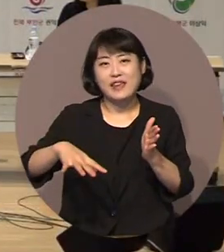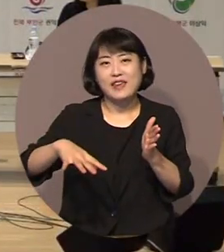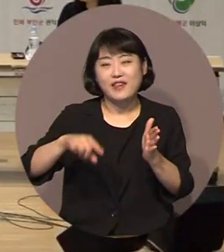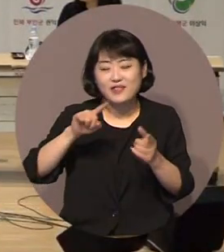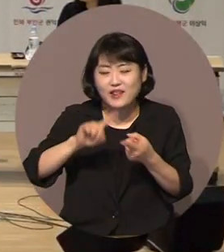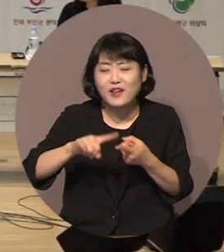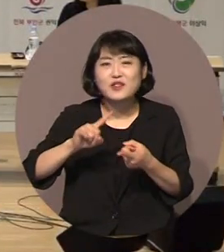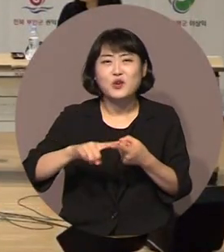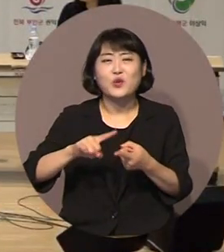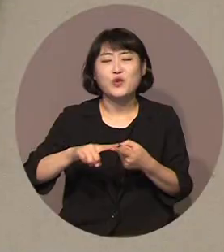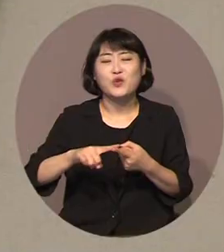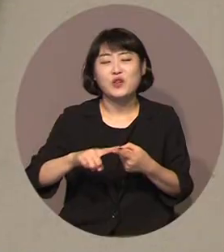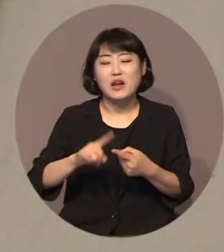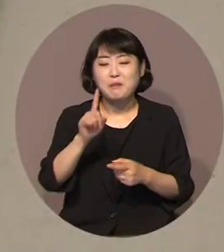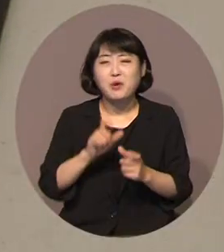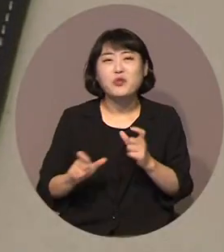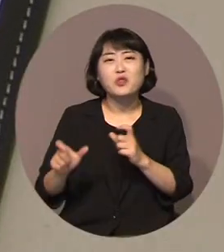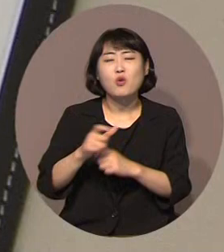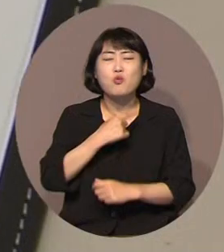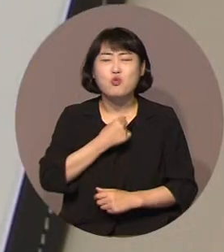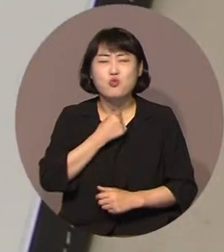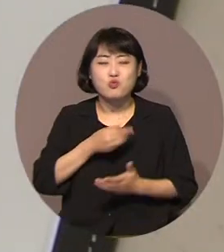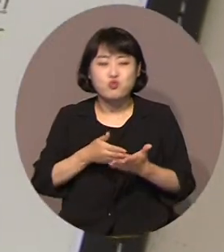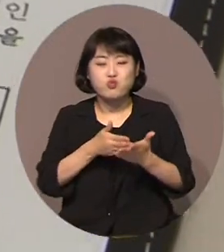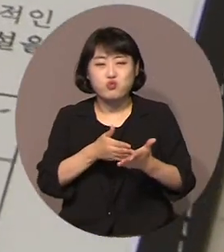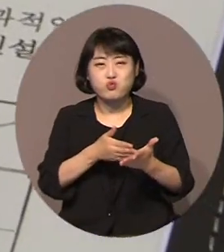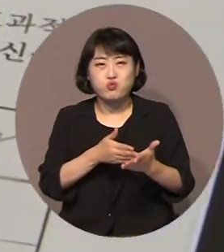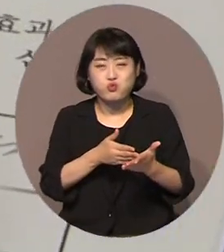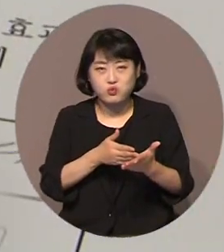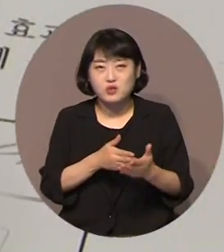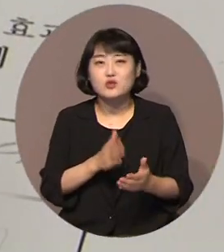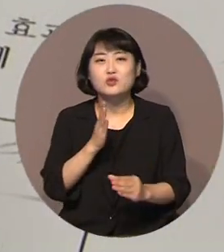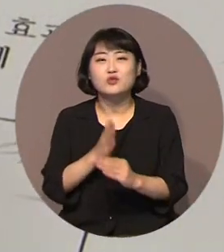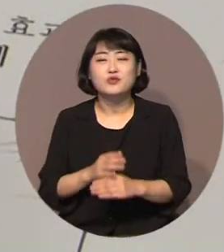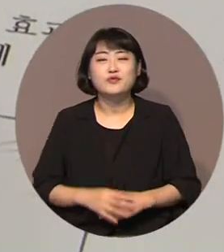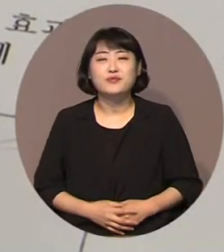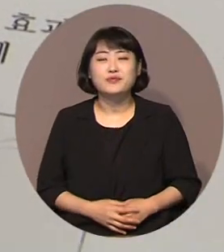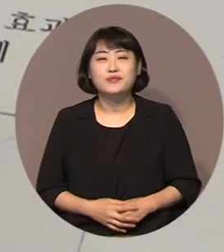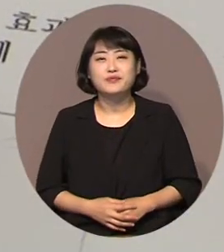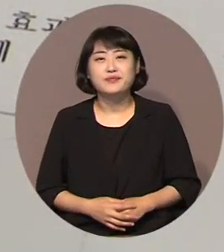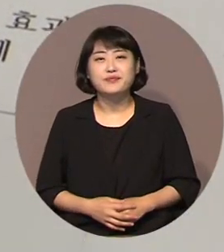움직임이 다시 한번 거세지고 있습니다. MBC 뉴스 김윤미입니다.